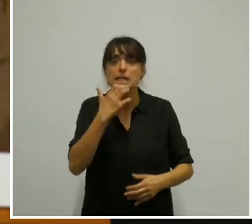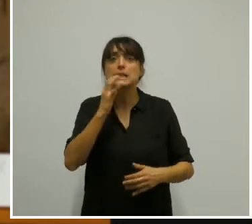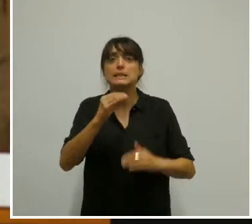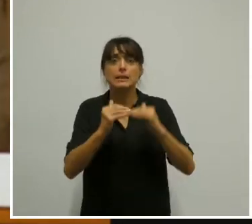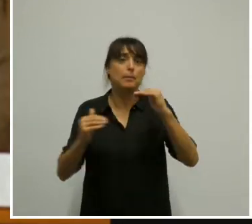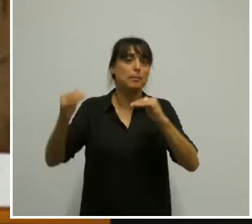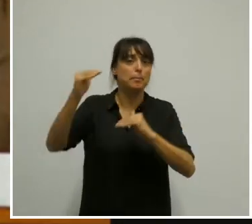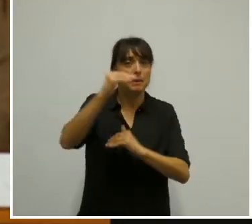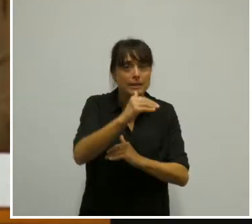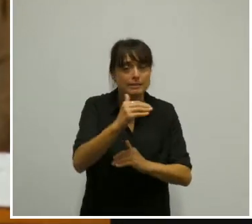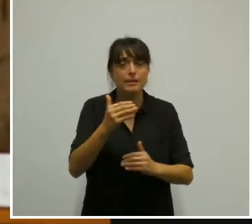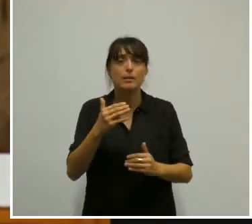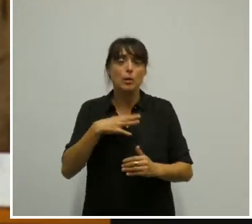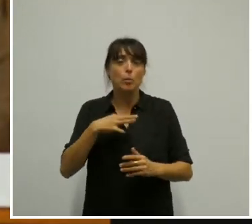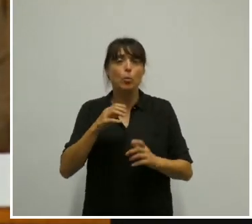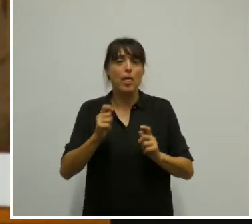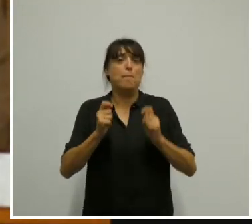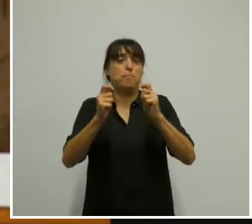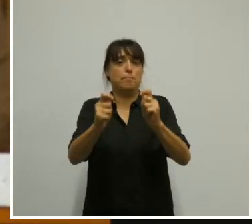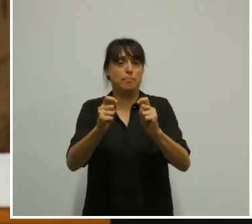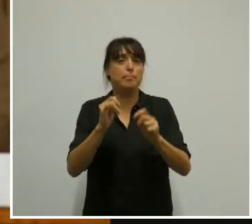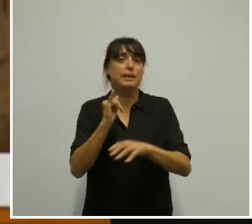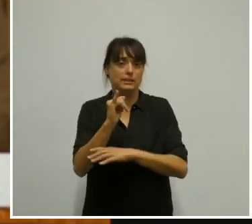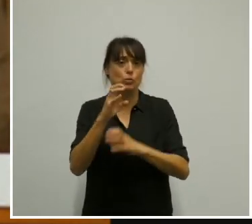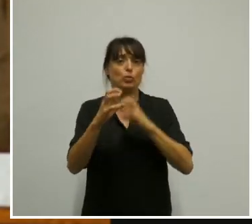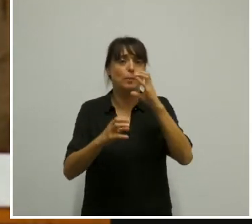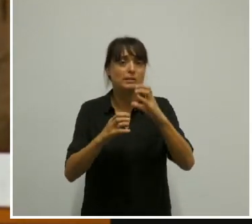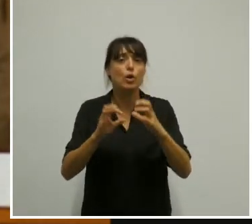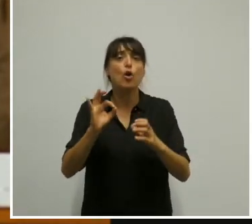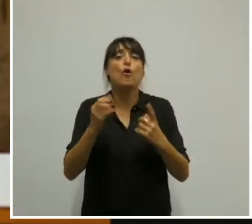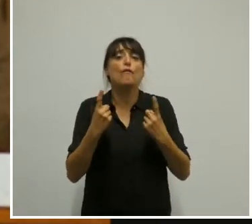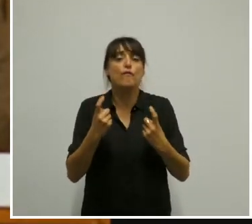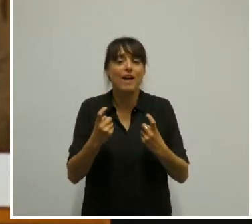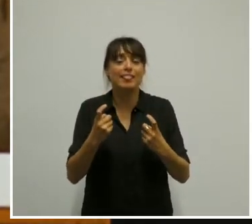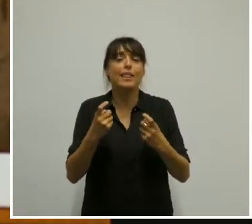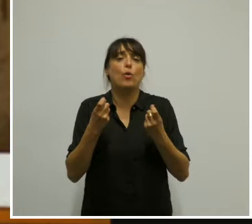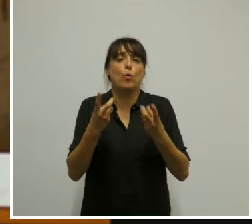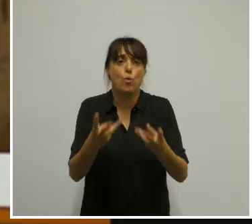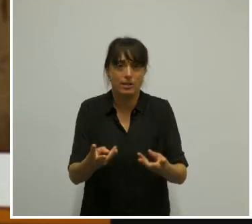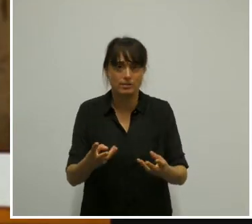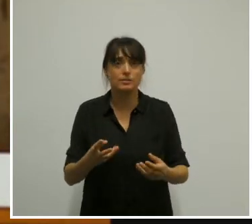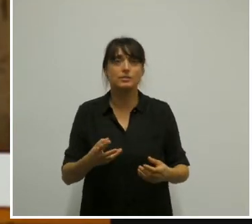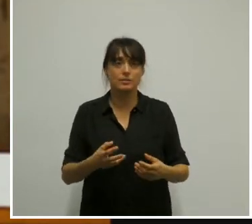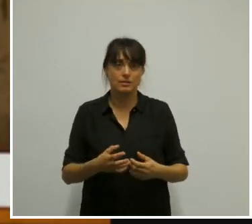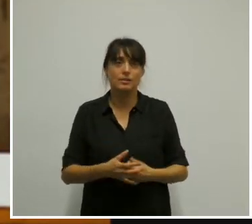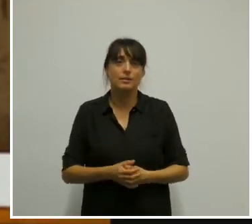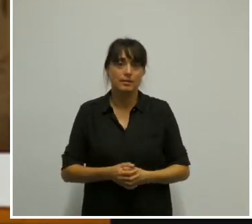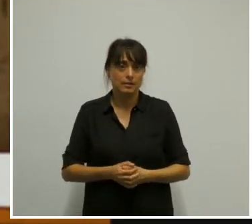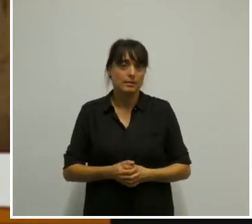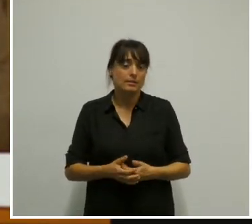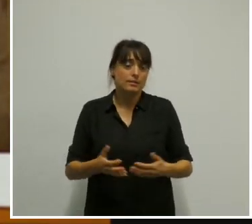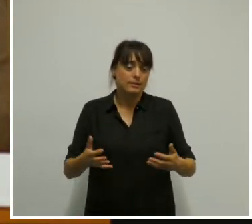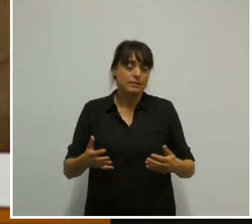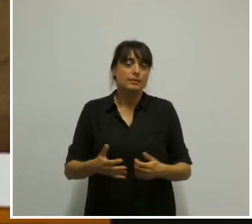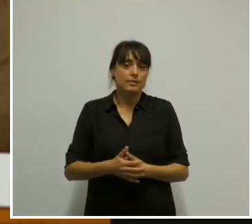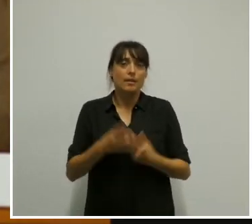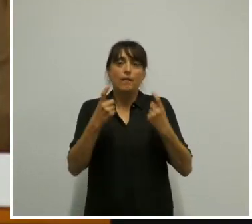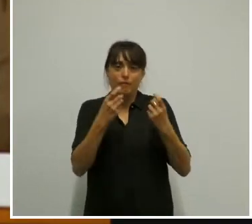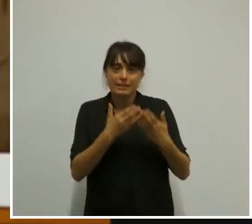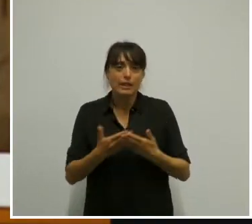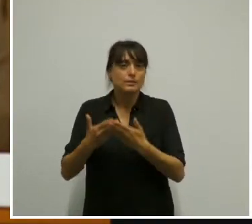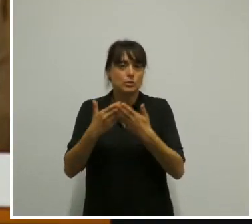de canviar de complexitat o no canvia o quan li falta per canviar de complexitat i si seria necessari. Això ja seria estudiar